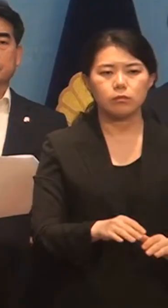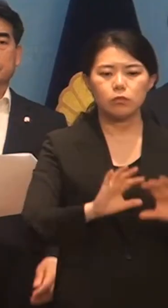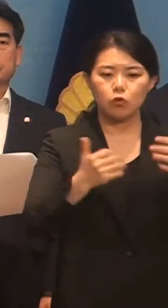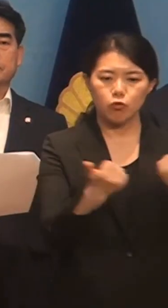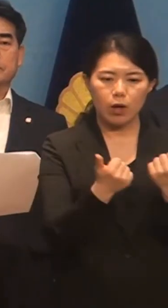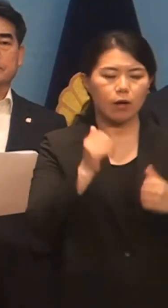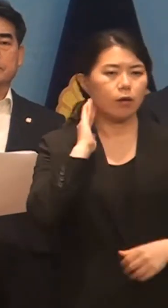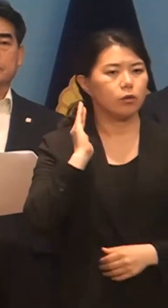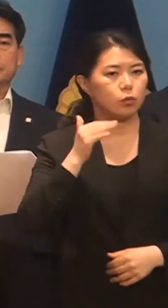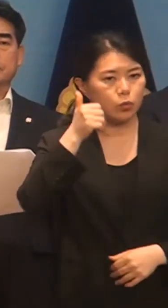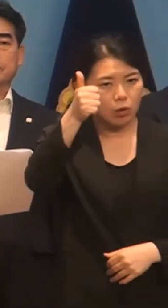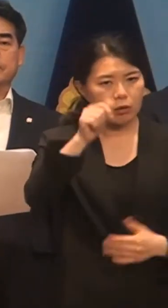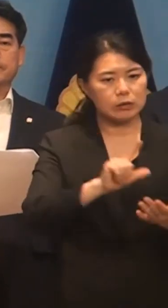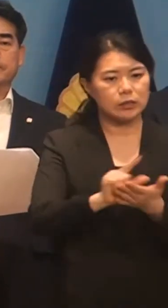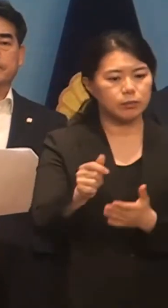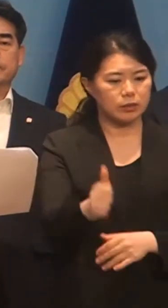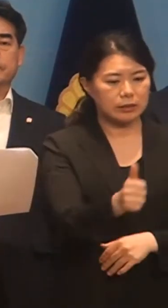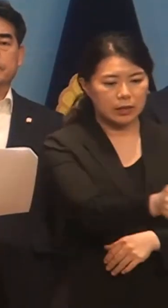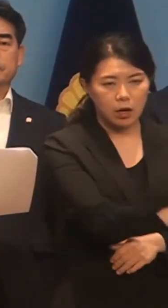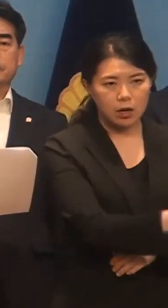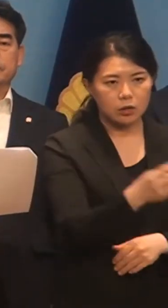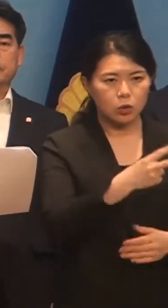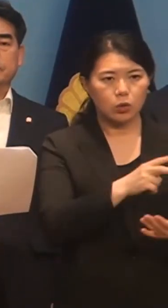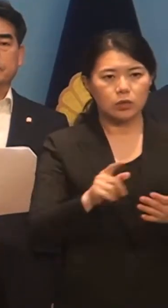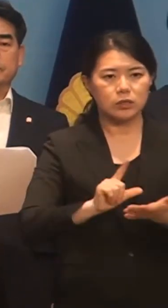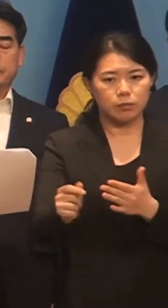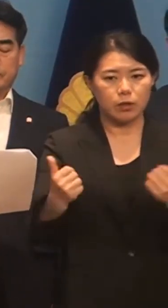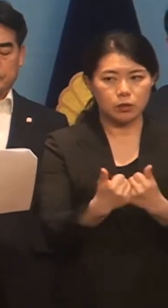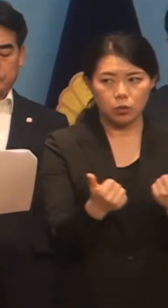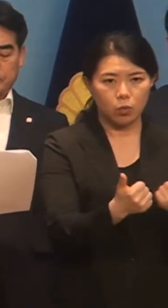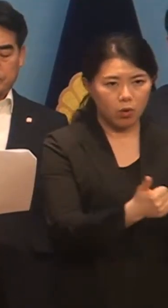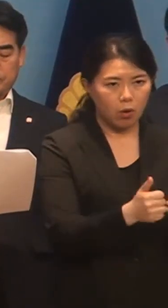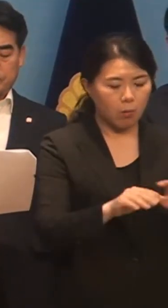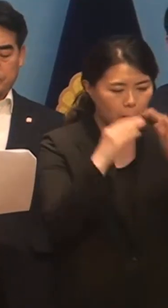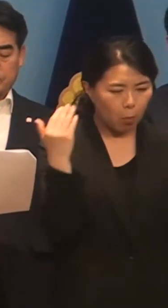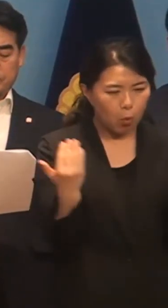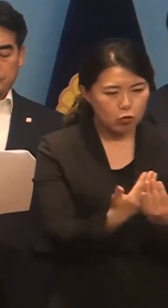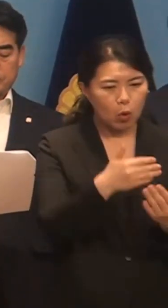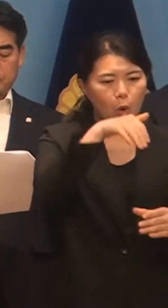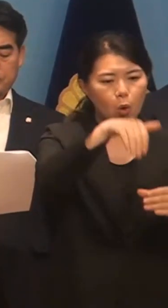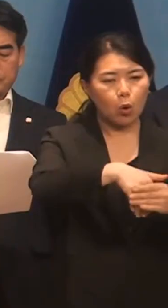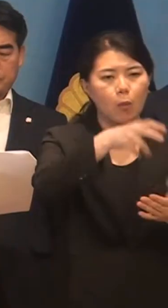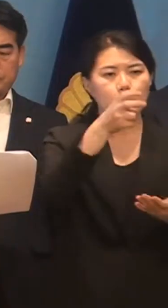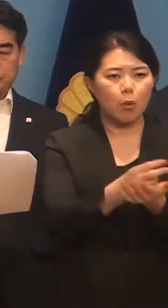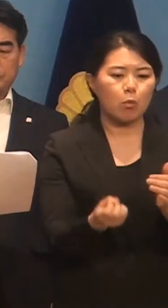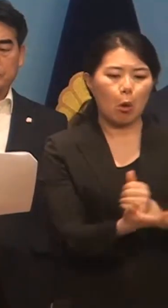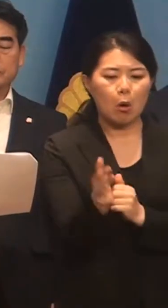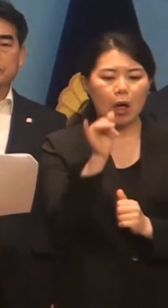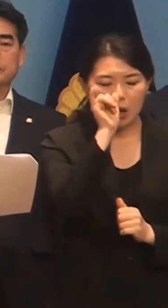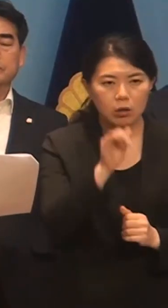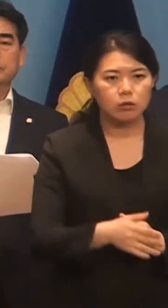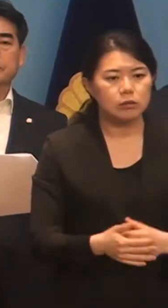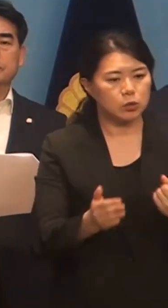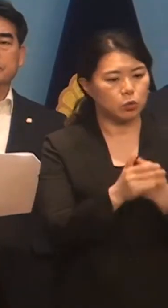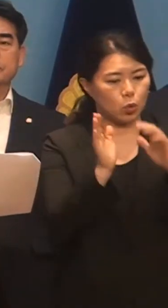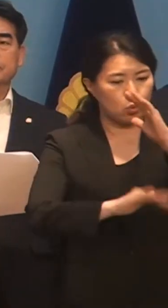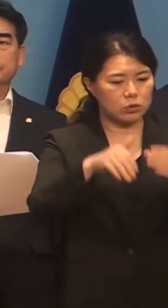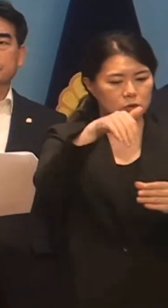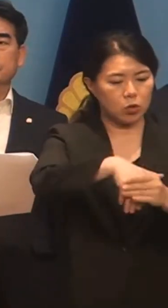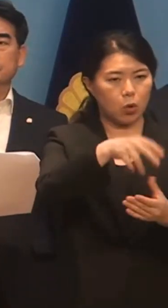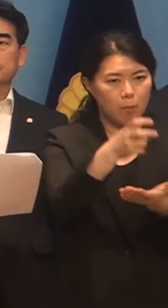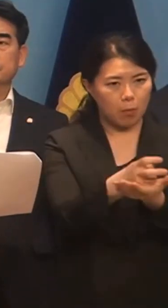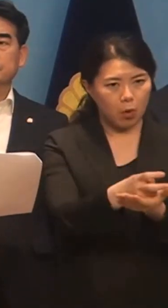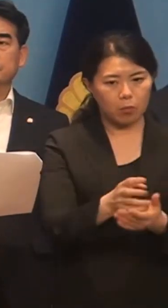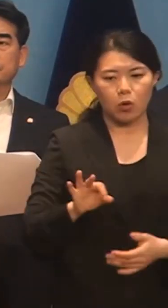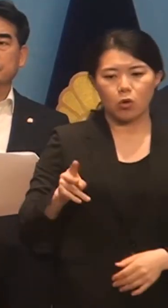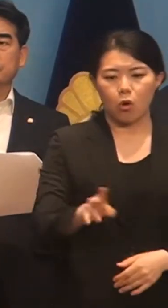물론 대통령, 지자체의 장, 지방의회 의원에 이르기까지 수없이 많습니다. 따라서 공직선거법 개정안은